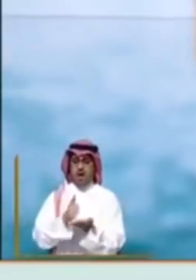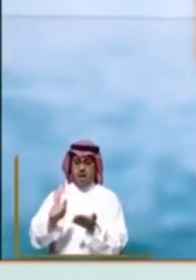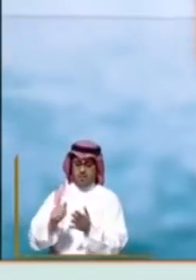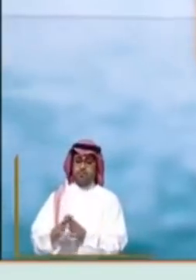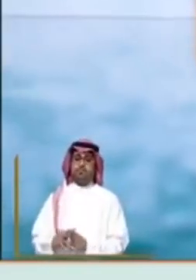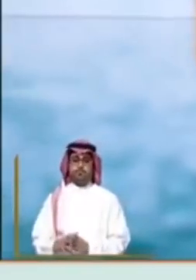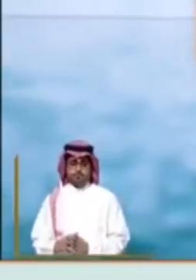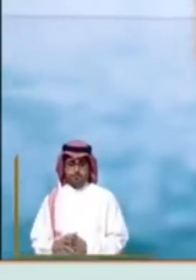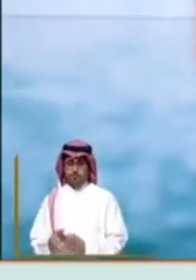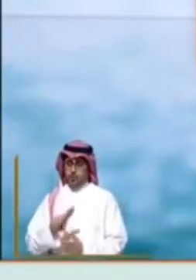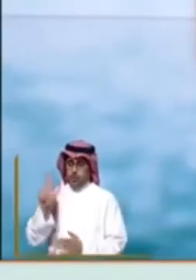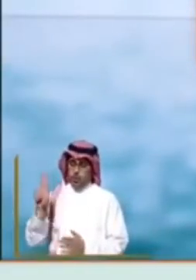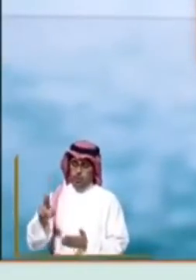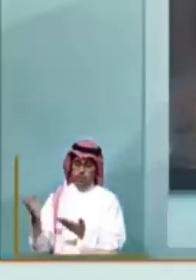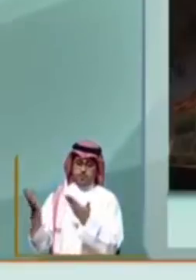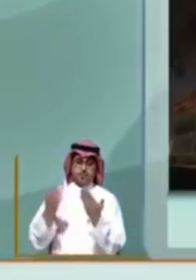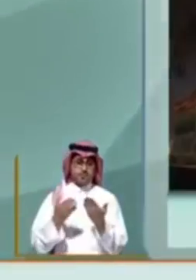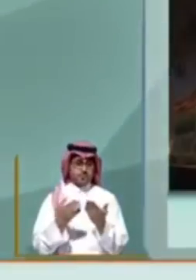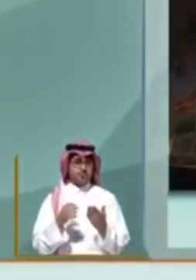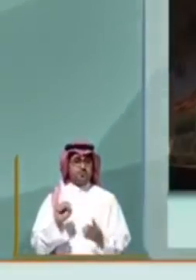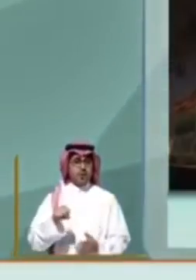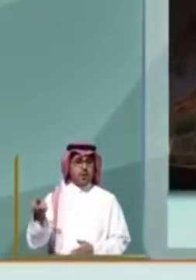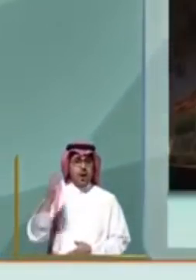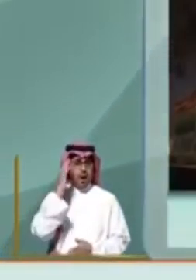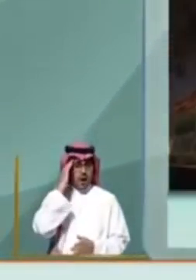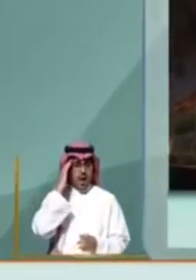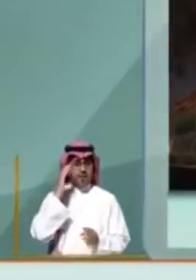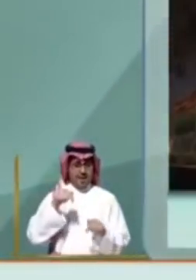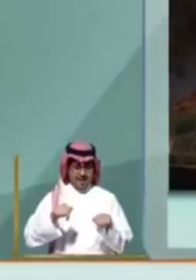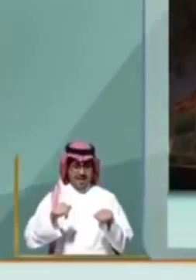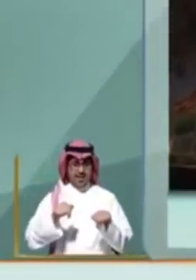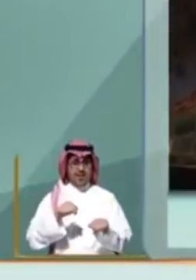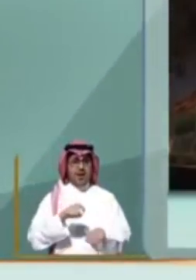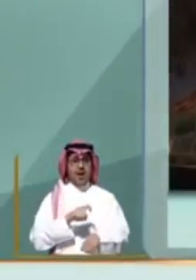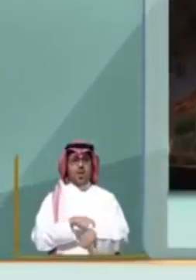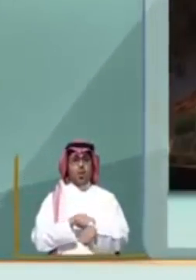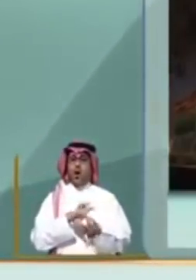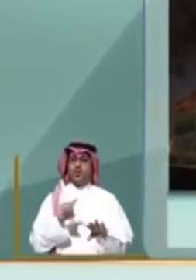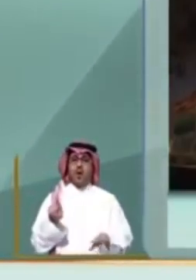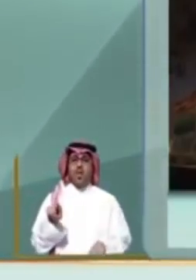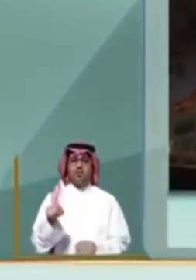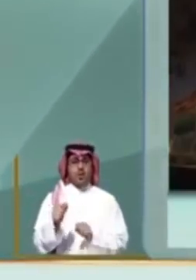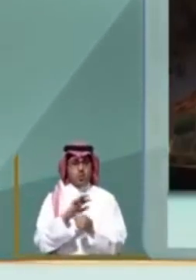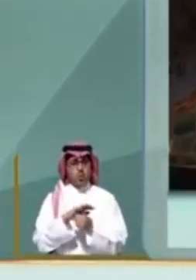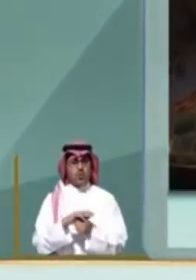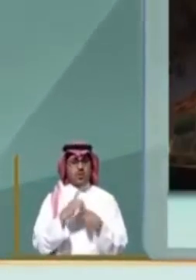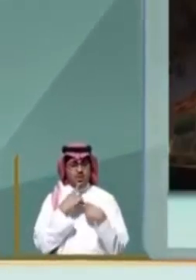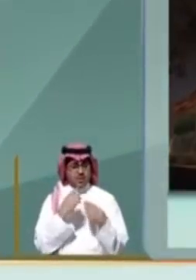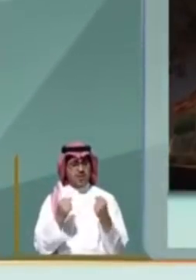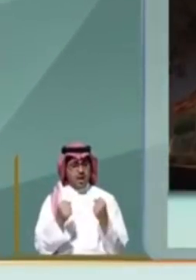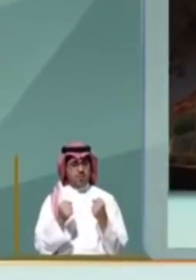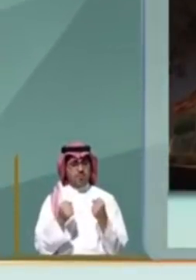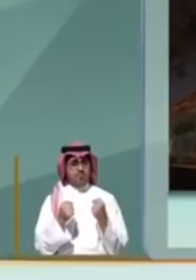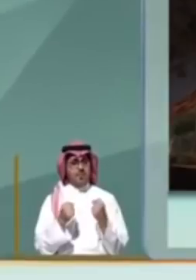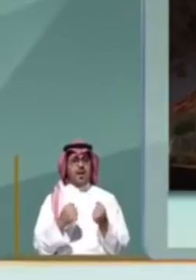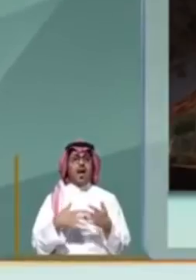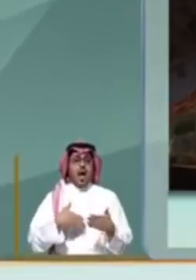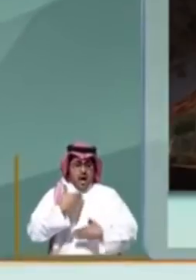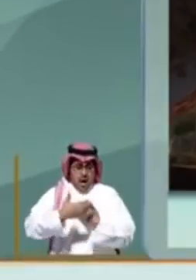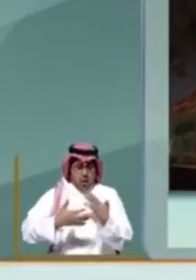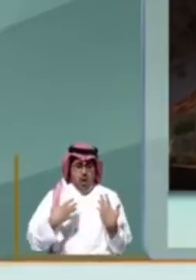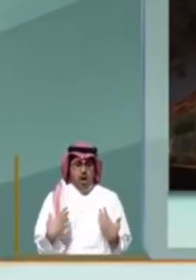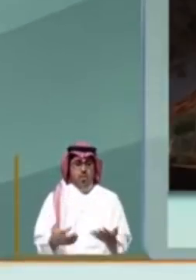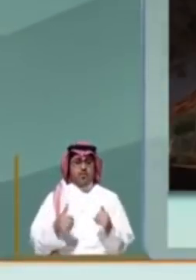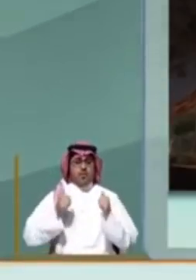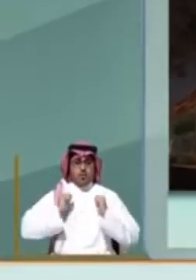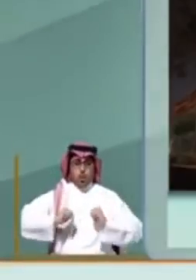كيف؟ كما تعلمون نحن نعيش الآن في جائحة كورونا، وبالتالي يعني تسهيل